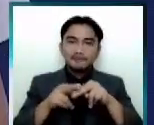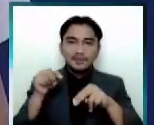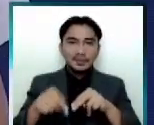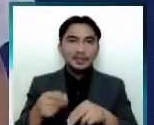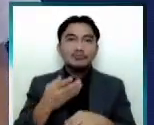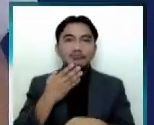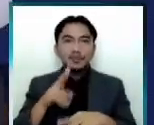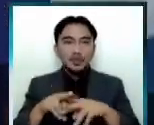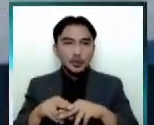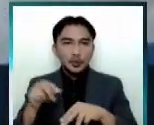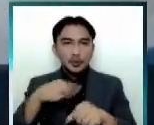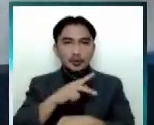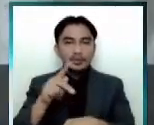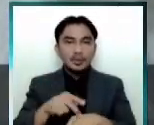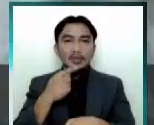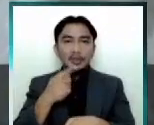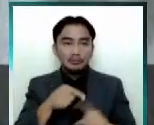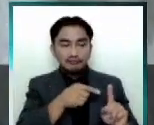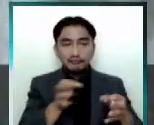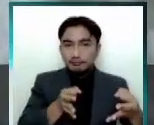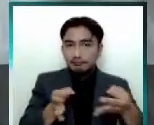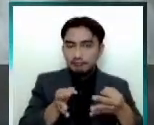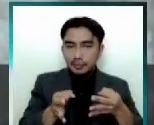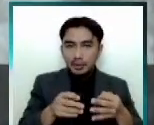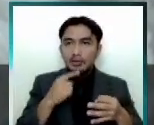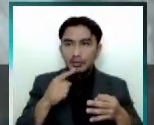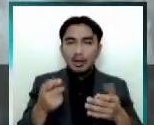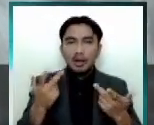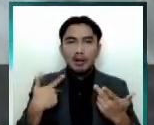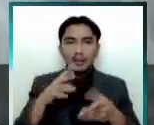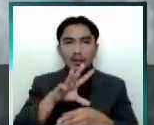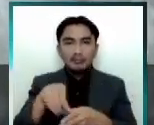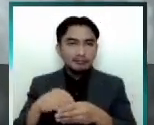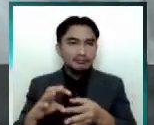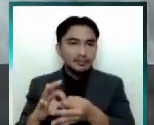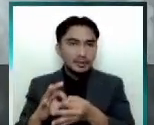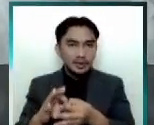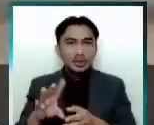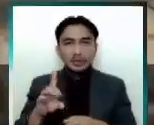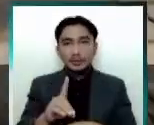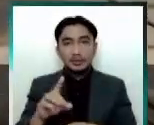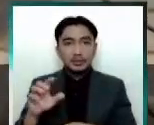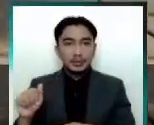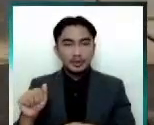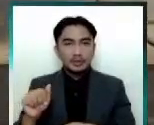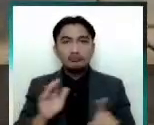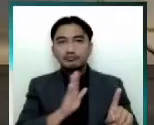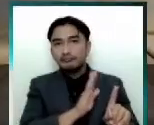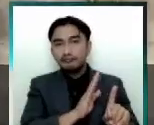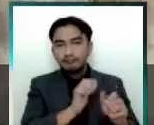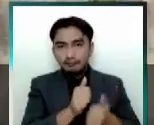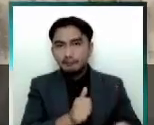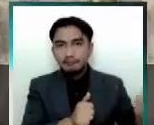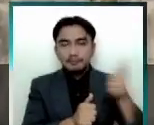Press Secretary, sinabi nitong magiging katuwang dito ng Department of Agriculture na pinamumunuan ni Bongbong Marcos ang ilang